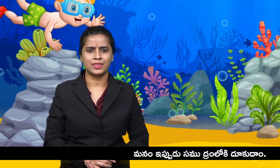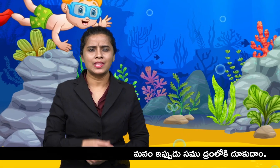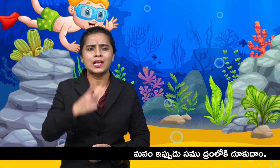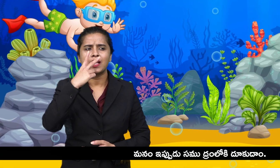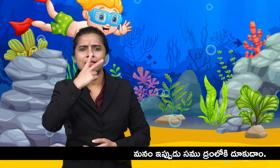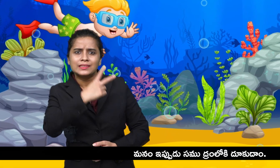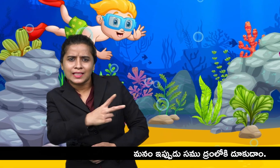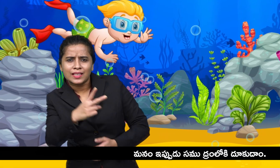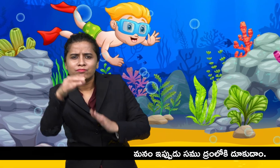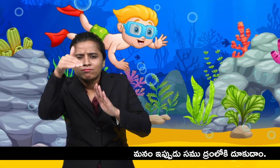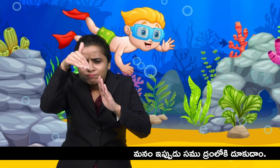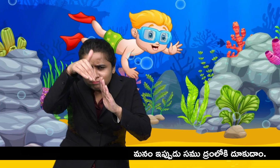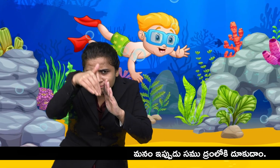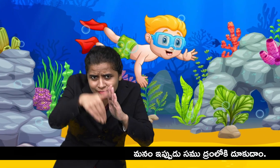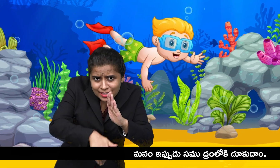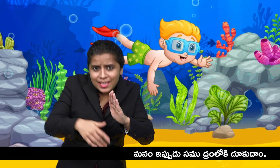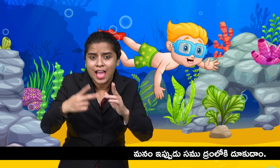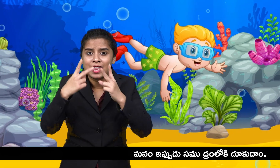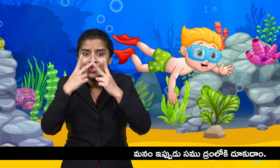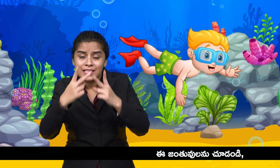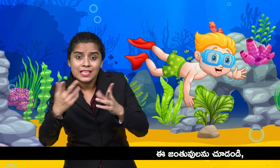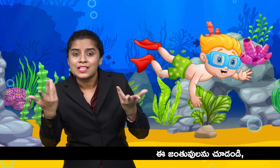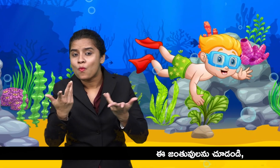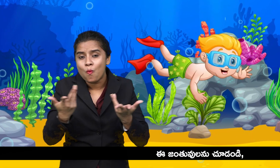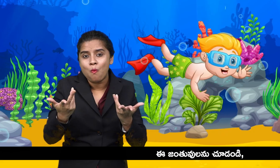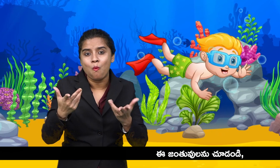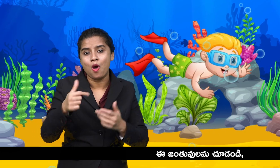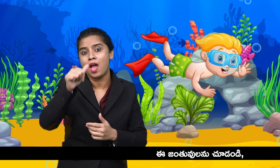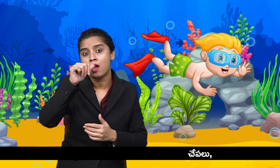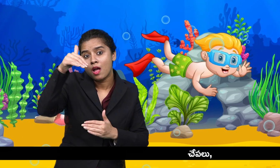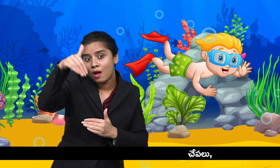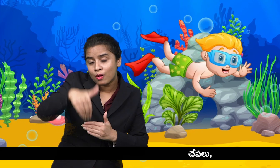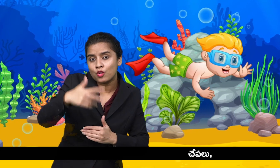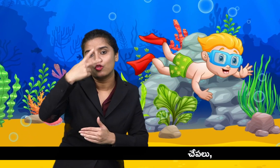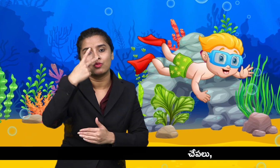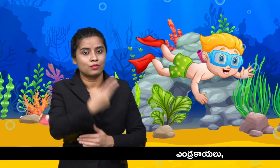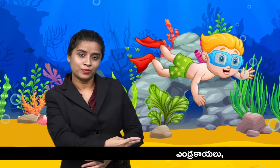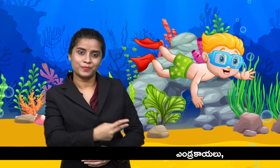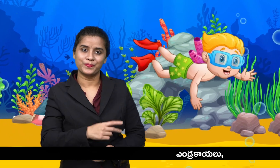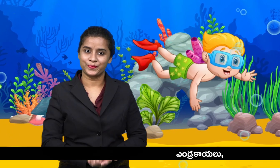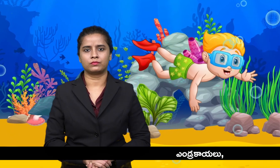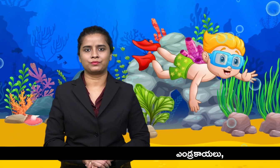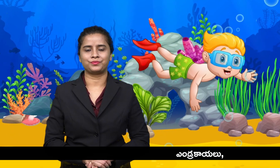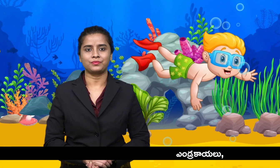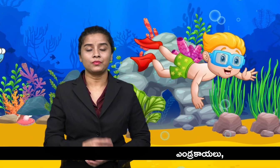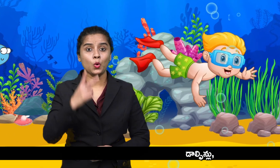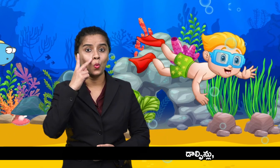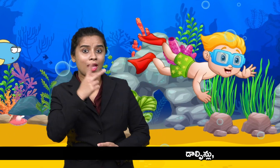మనం ఇప్పుడు సముద్రంలోకి దూకుదాం. ఈ జంతువులను చూడండి. చేపలు,